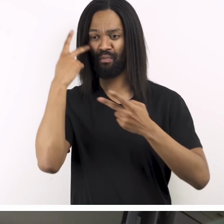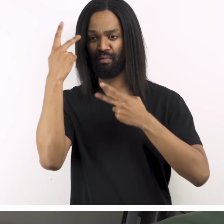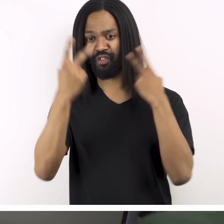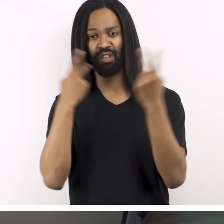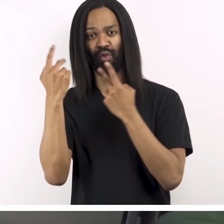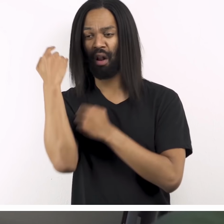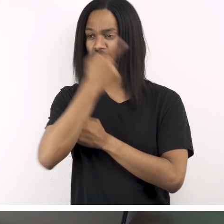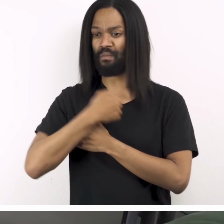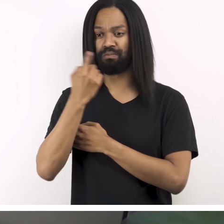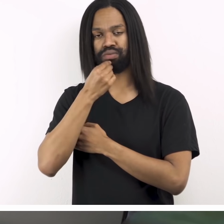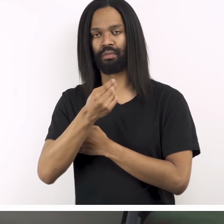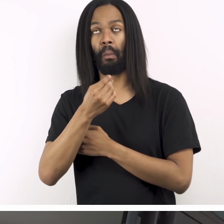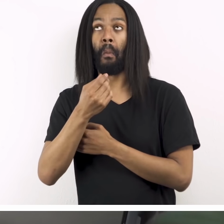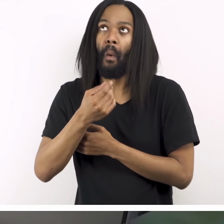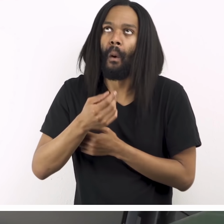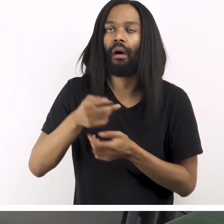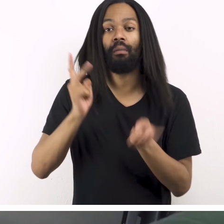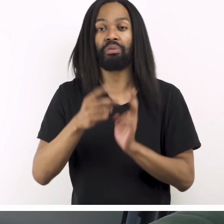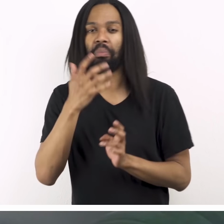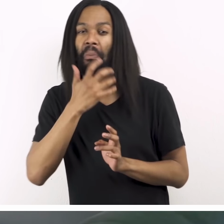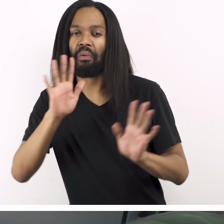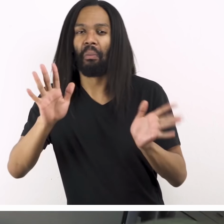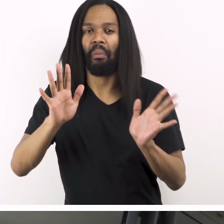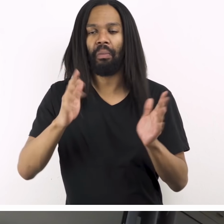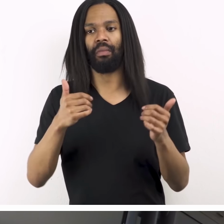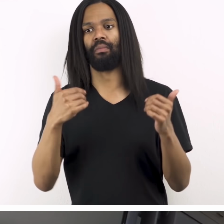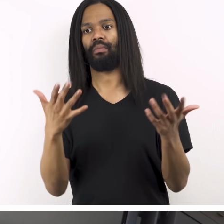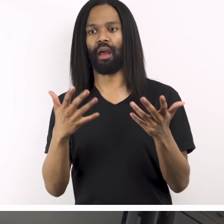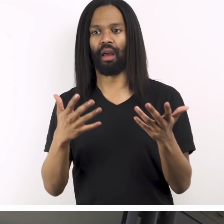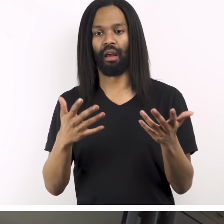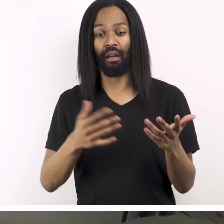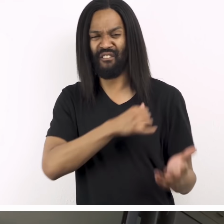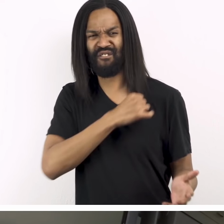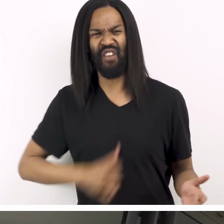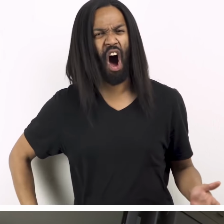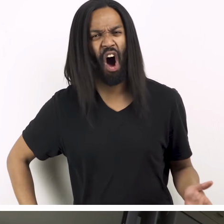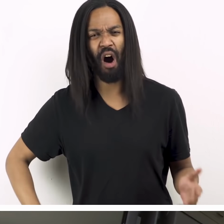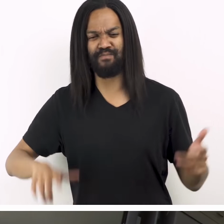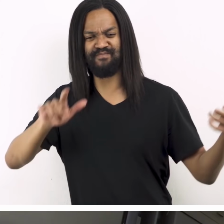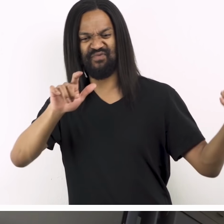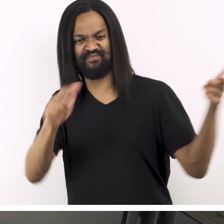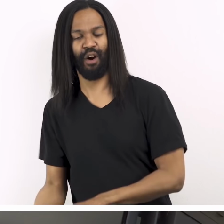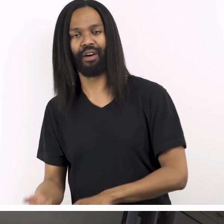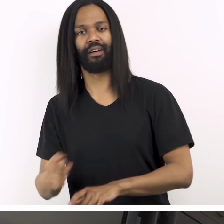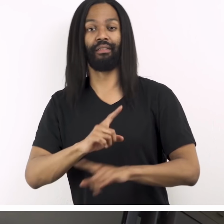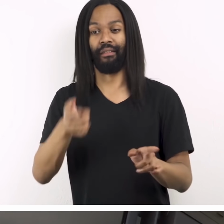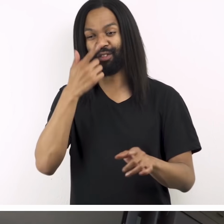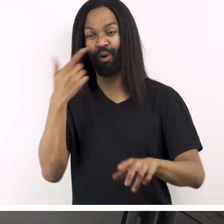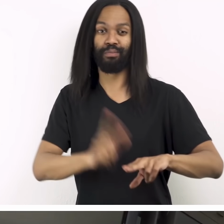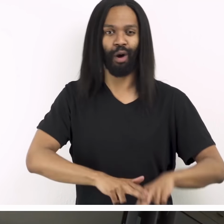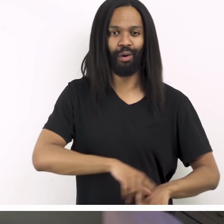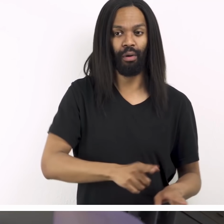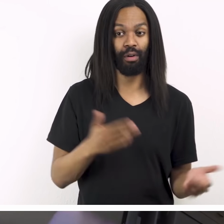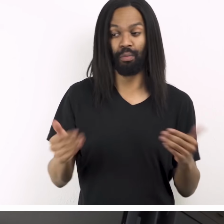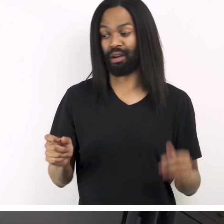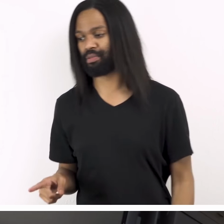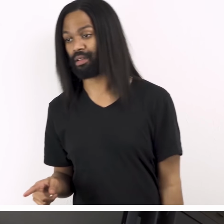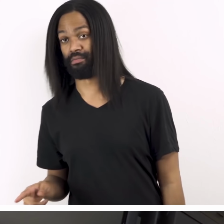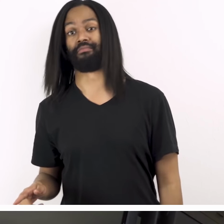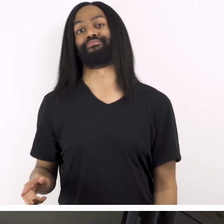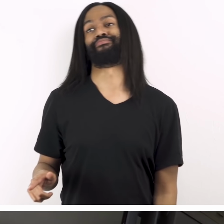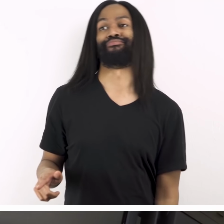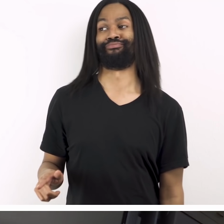que voilà, elle serait peut-être un peu moche, mais clairement, elle n'aurait pas de gros soucis. Ça ne mettrait pas son pronostic vital en jeu par rapport